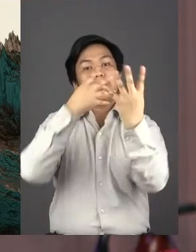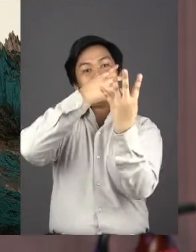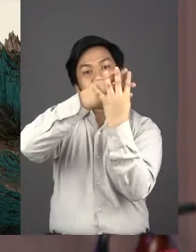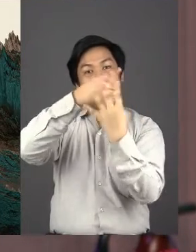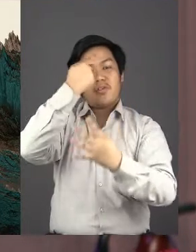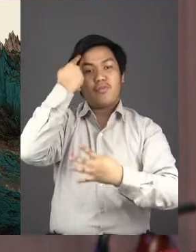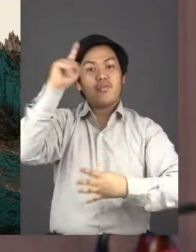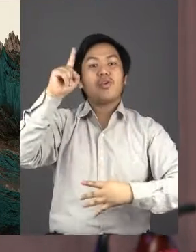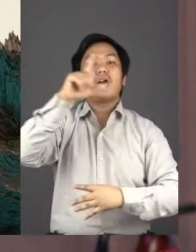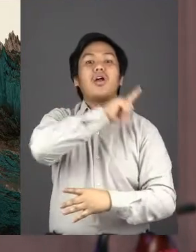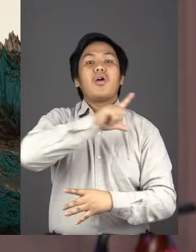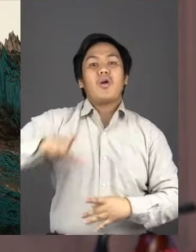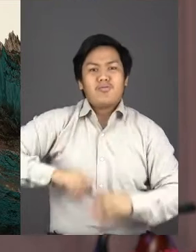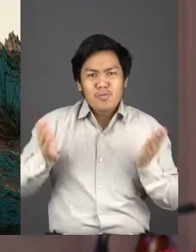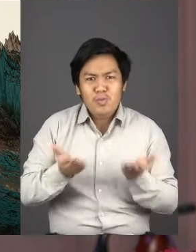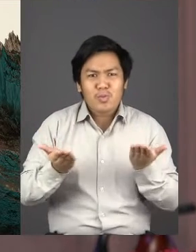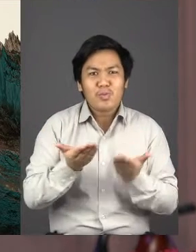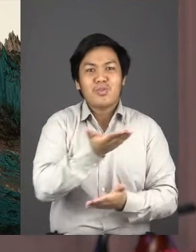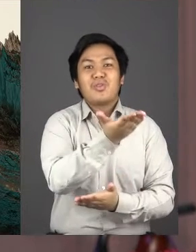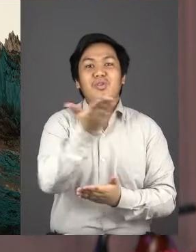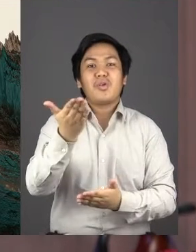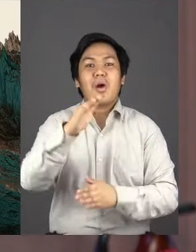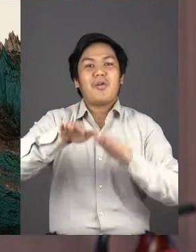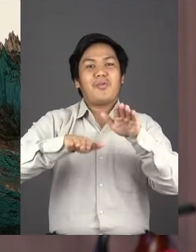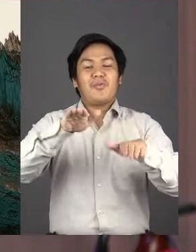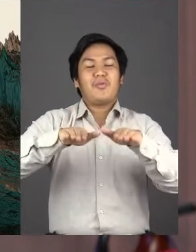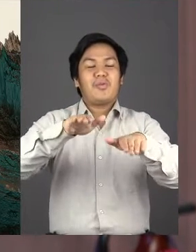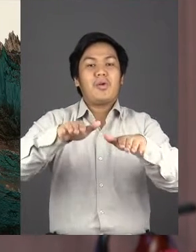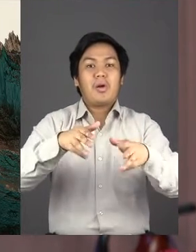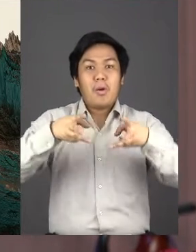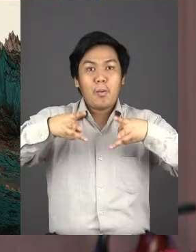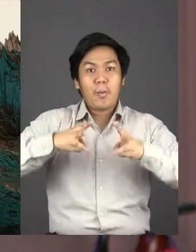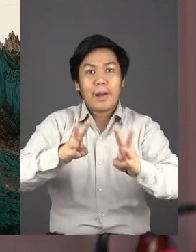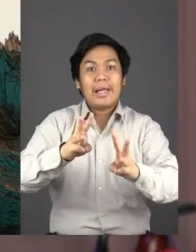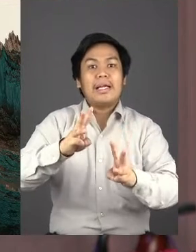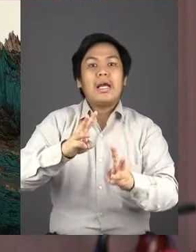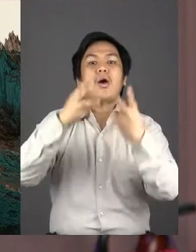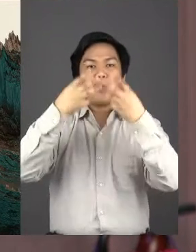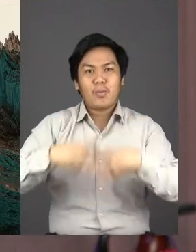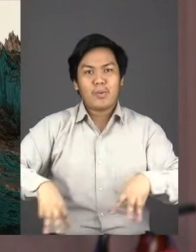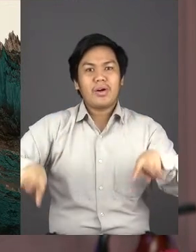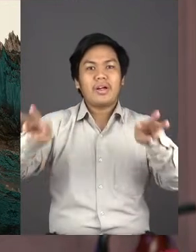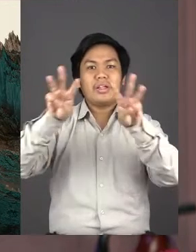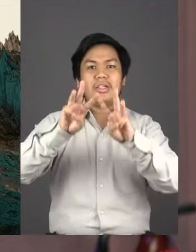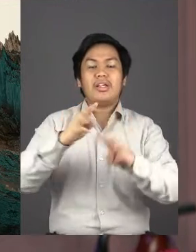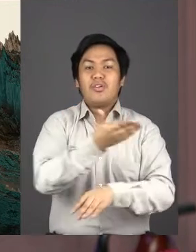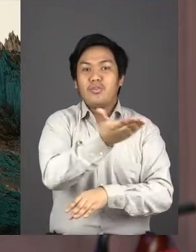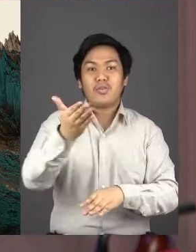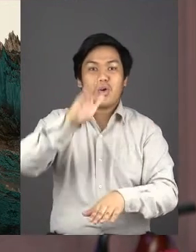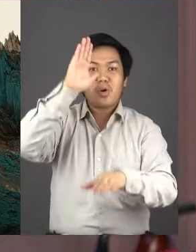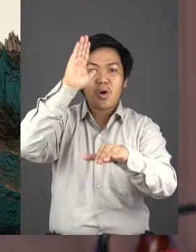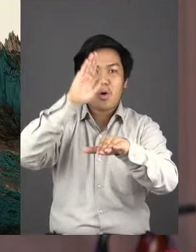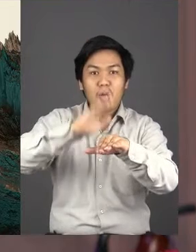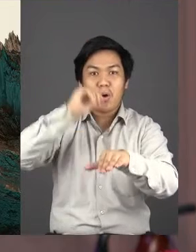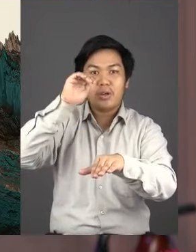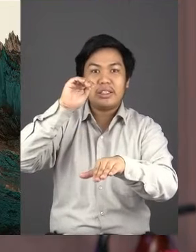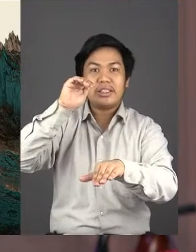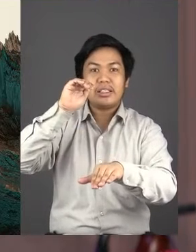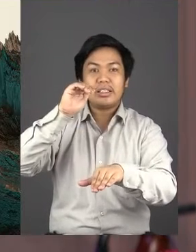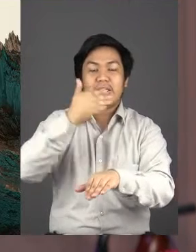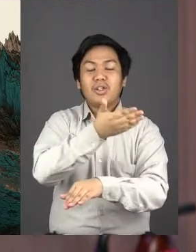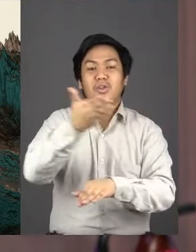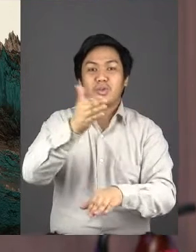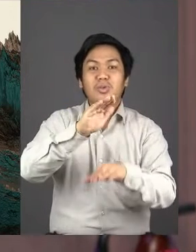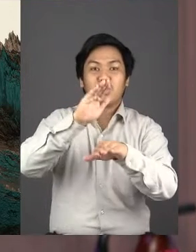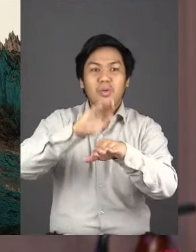Lord, urge you to walk in a manner worthy of the calling to which you have